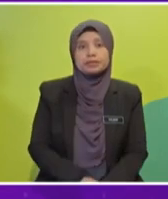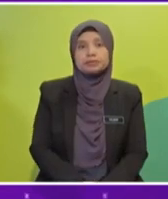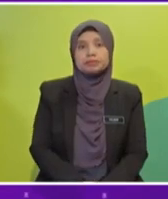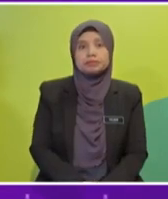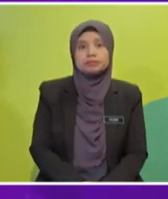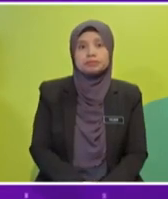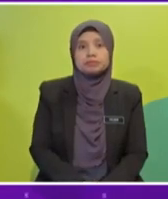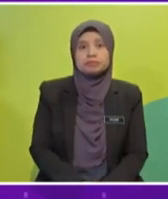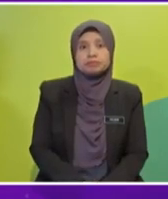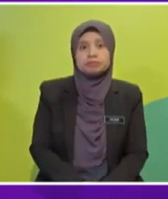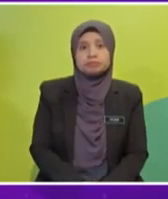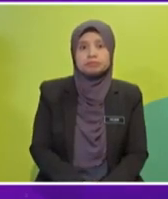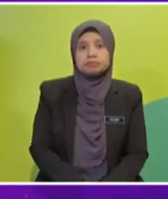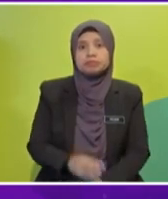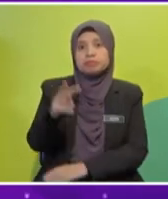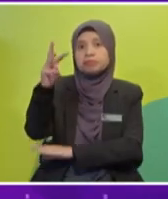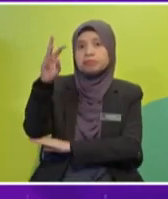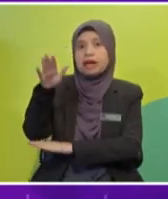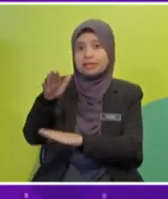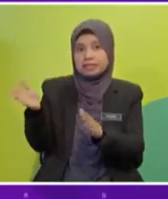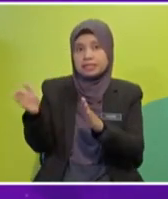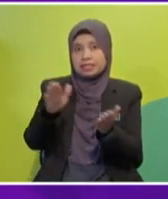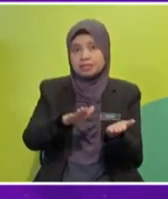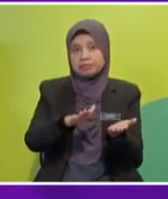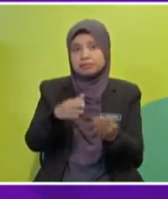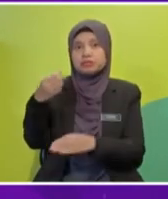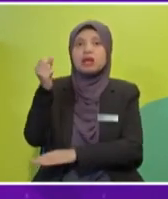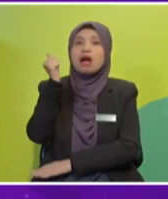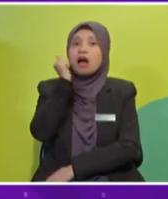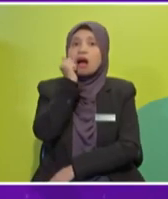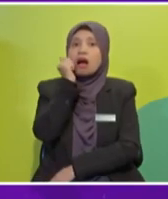Mati. Okey. Haid. Haid.